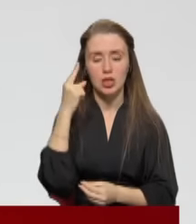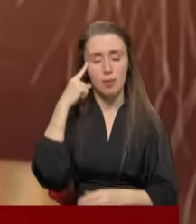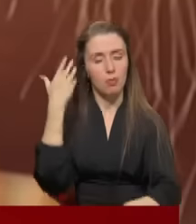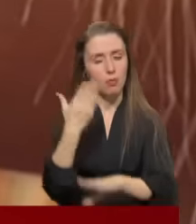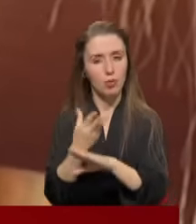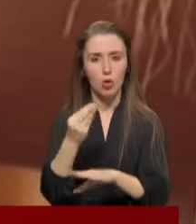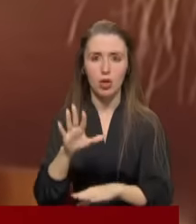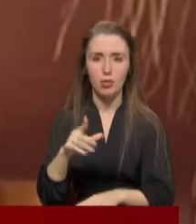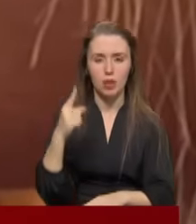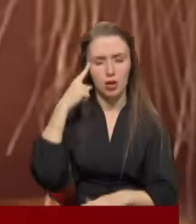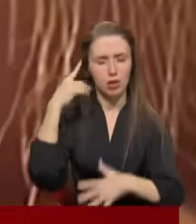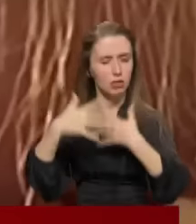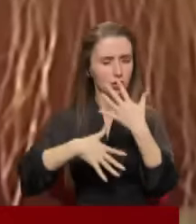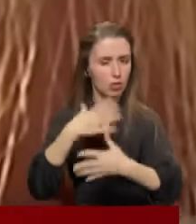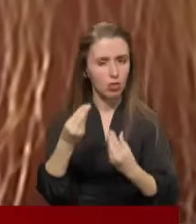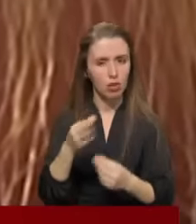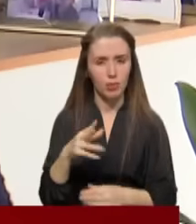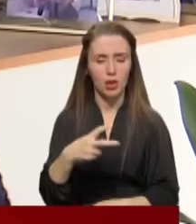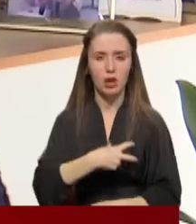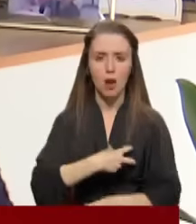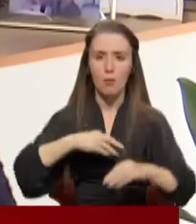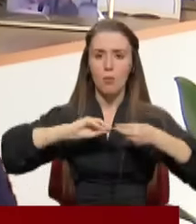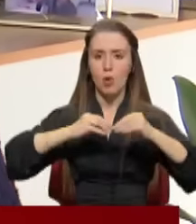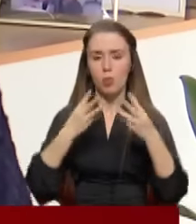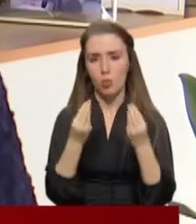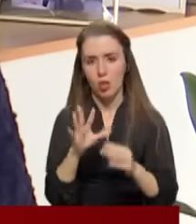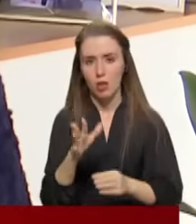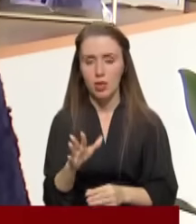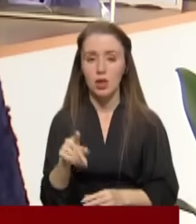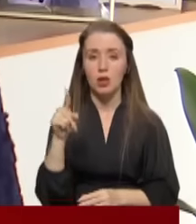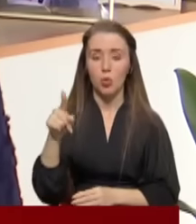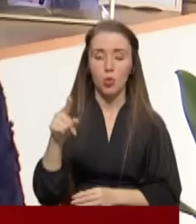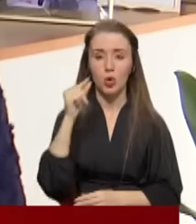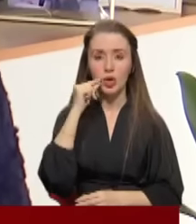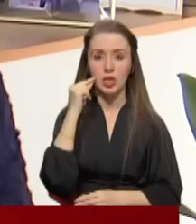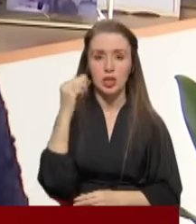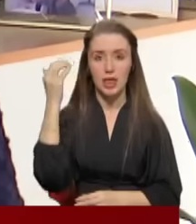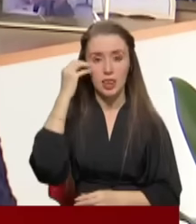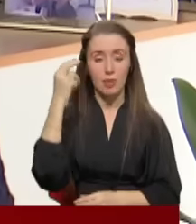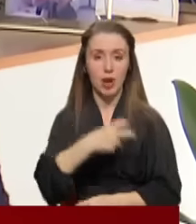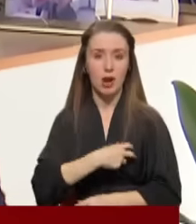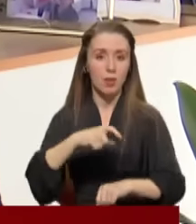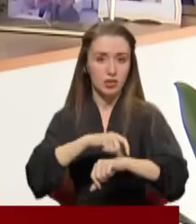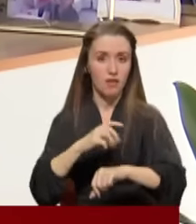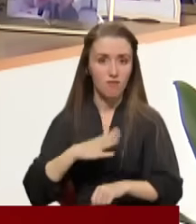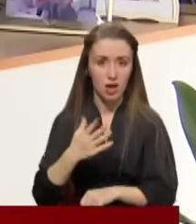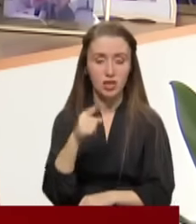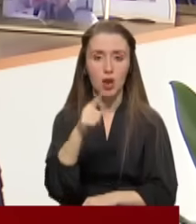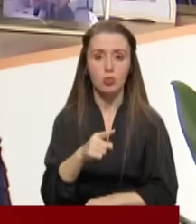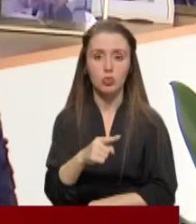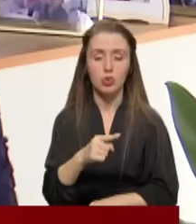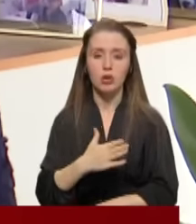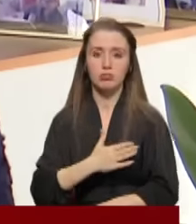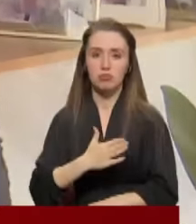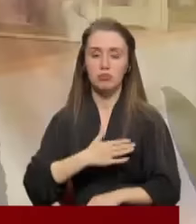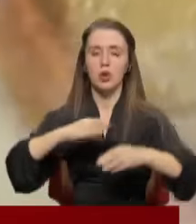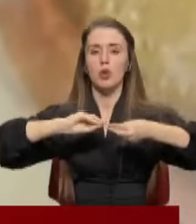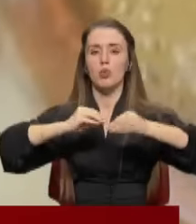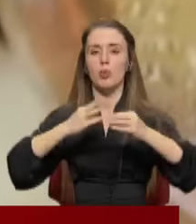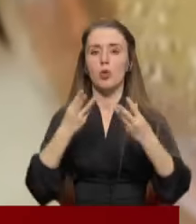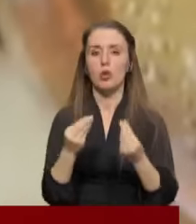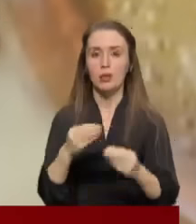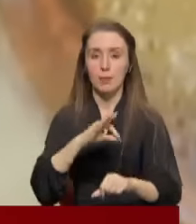bayılma, algıda değişim, kalpte ritim problemleri, eğer kişinin temelde bir kalp hastalığı varsa bu ritim problemine bağlı